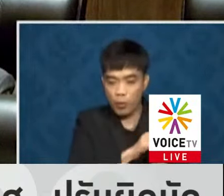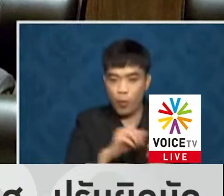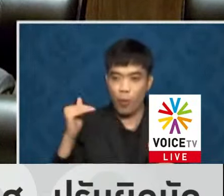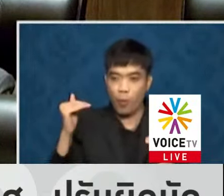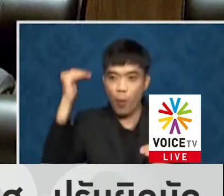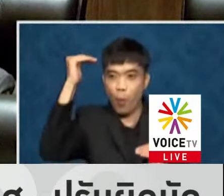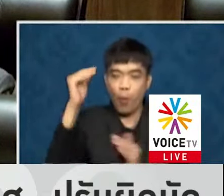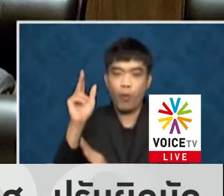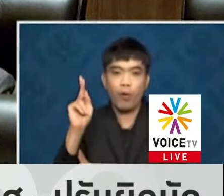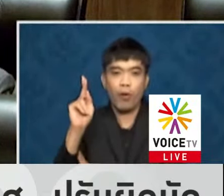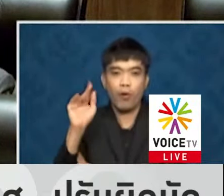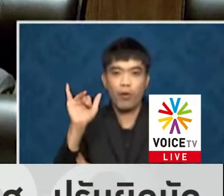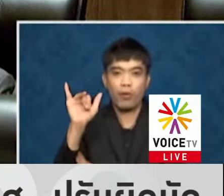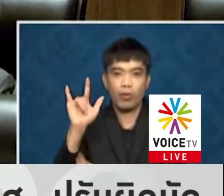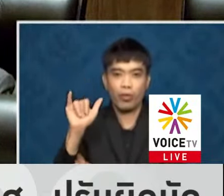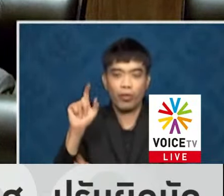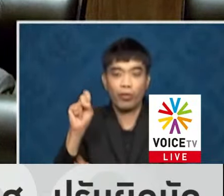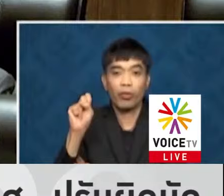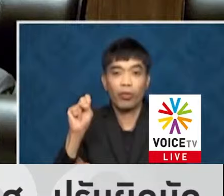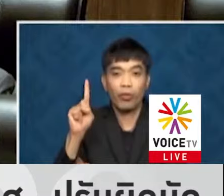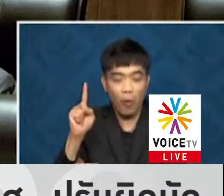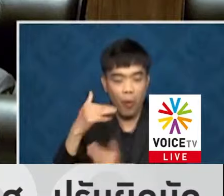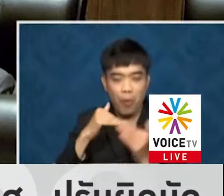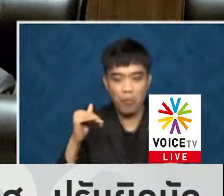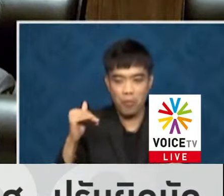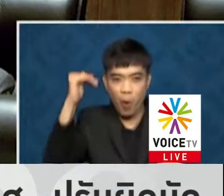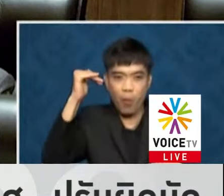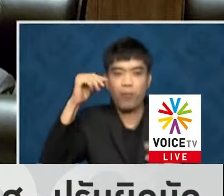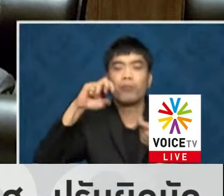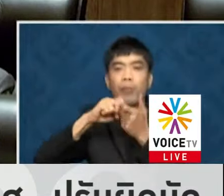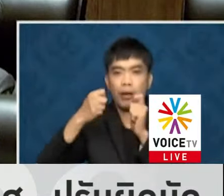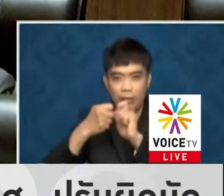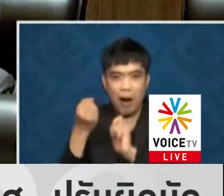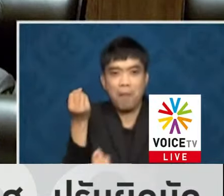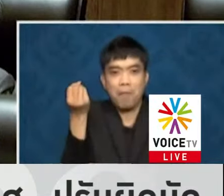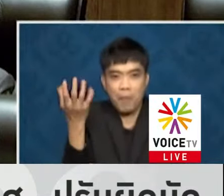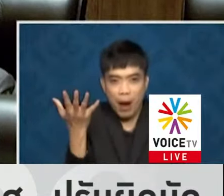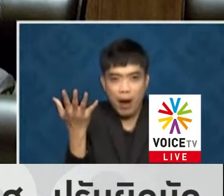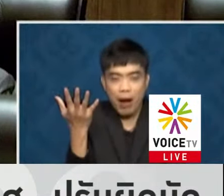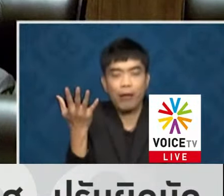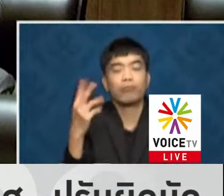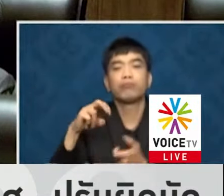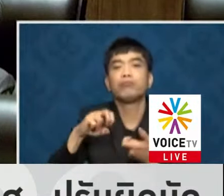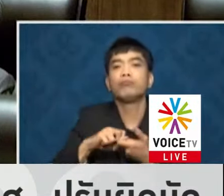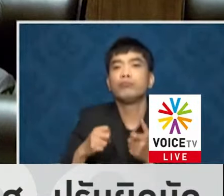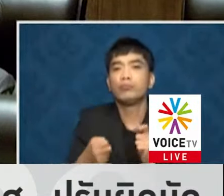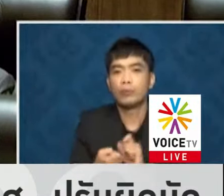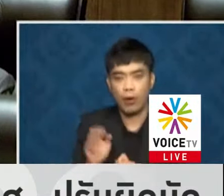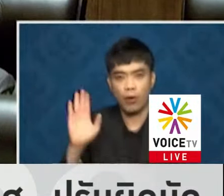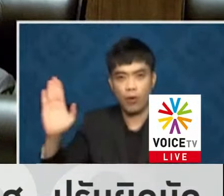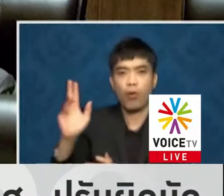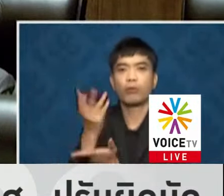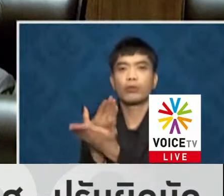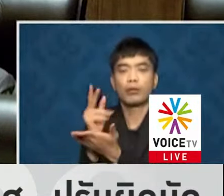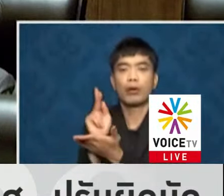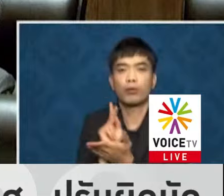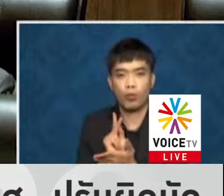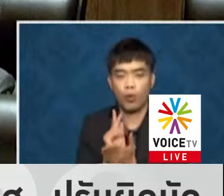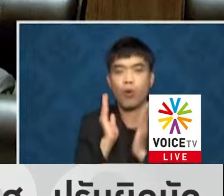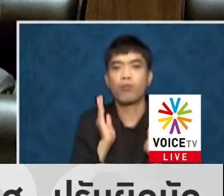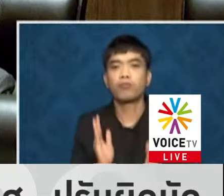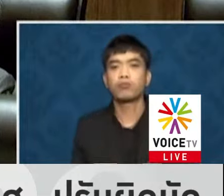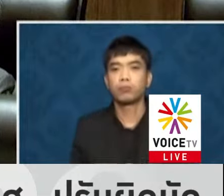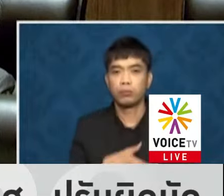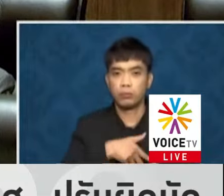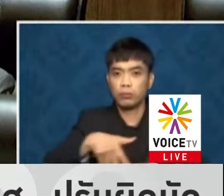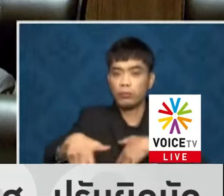ที่2ที่มีผลบังคับใช้มาตั้งแต่20มีนาคม66แต่ว่าเป็นเวลากว่า1ปีกับอีก1สัปดาห์แล้วการดำเนินการที่เกี่ยวข้